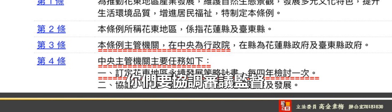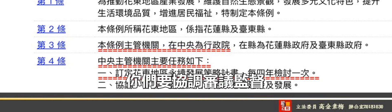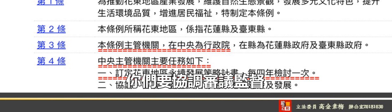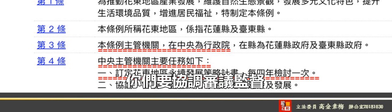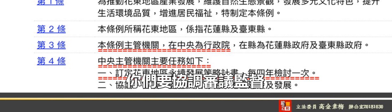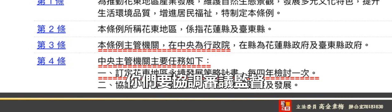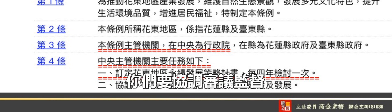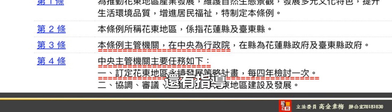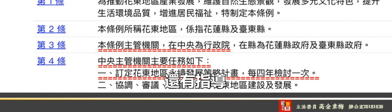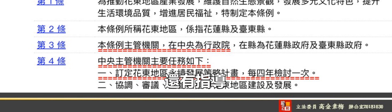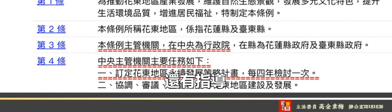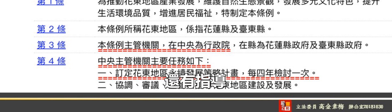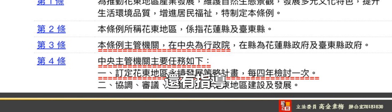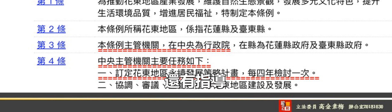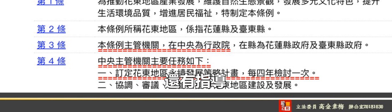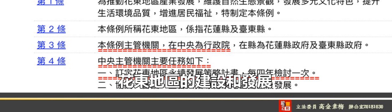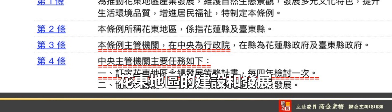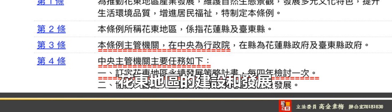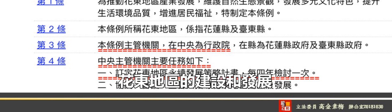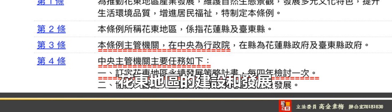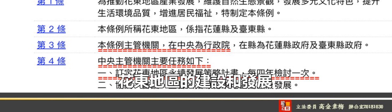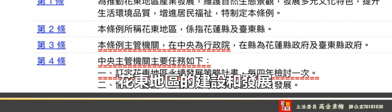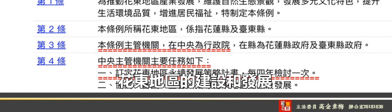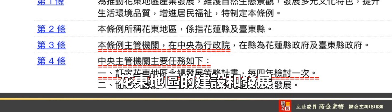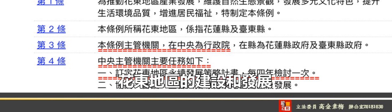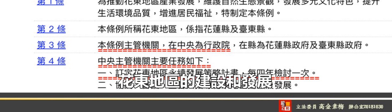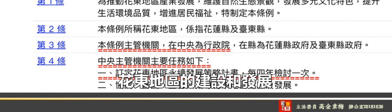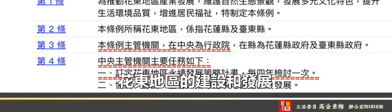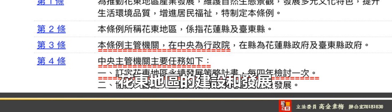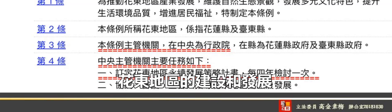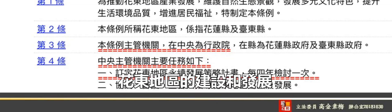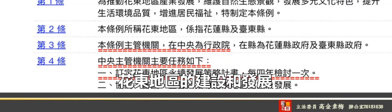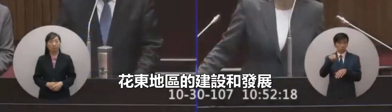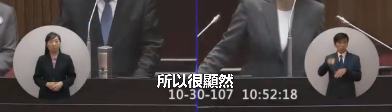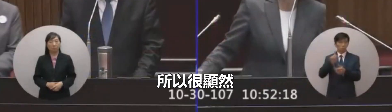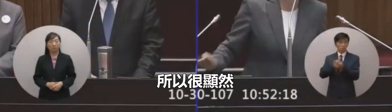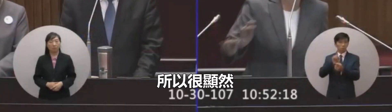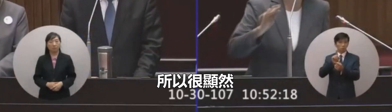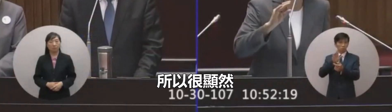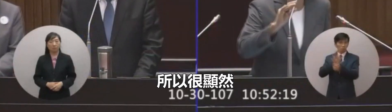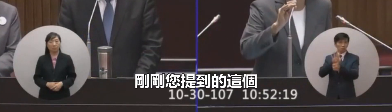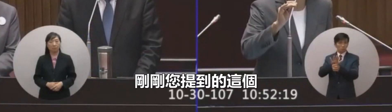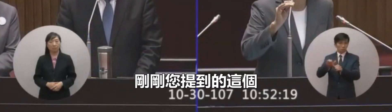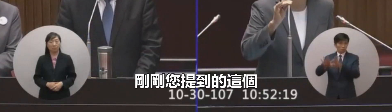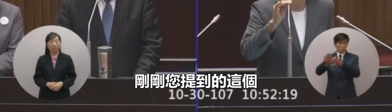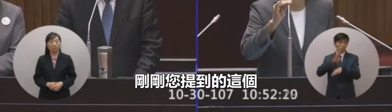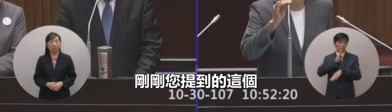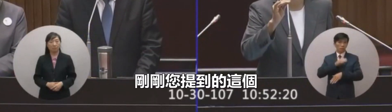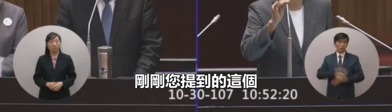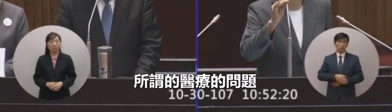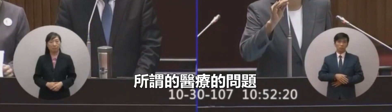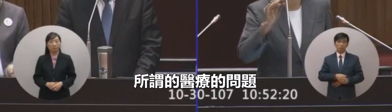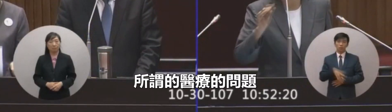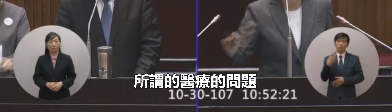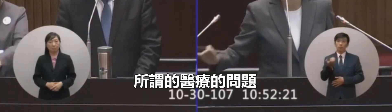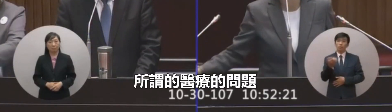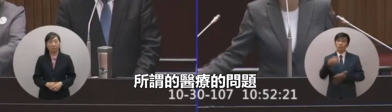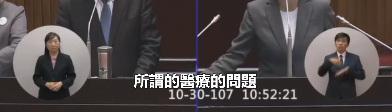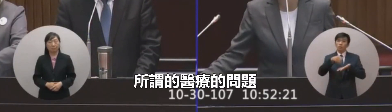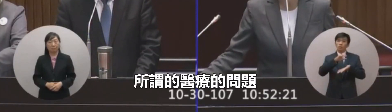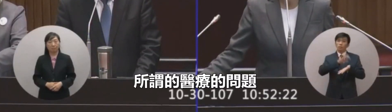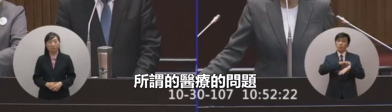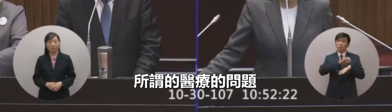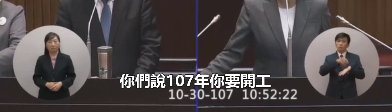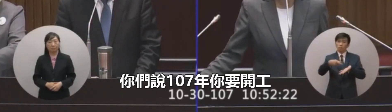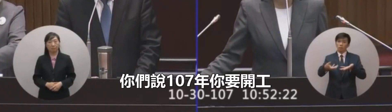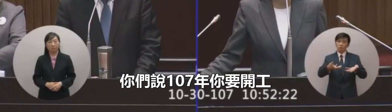调审议监督还有指导花东地区的建设和发展。所以很显然刚刚您提到的这个所谓的医疗的